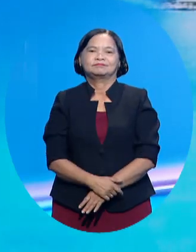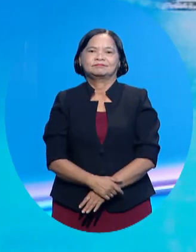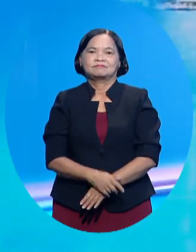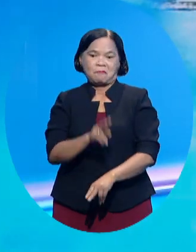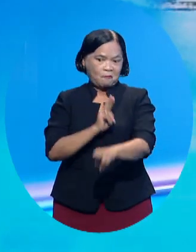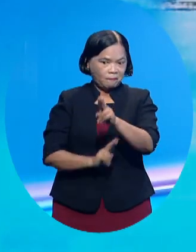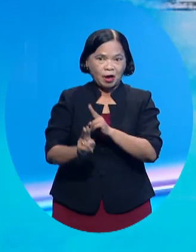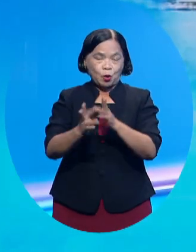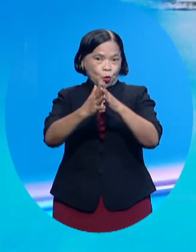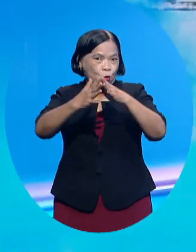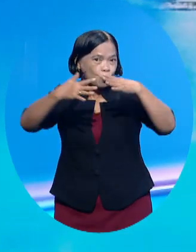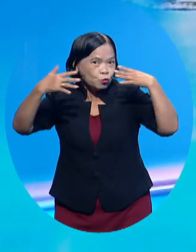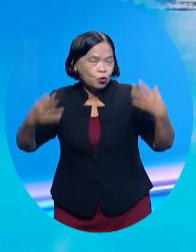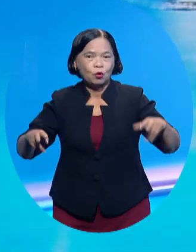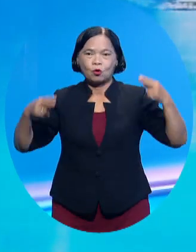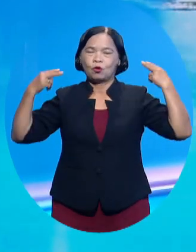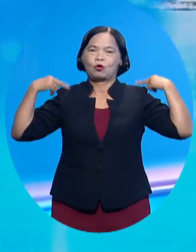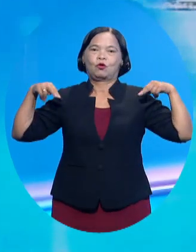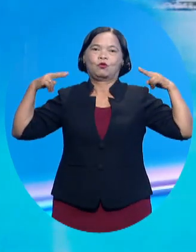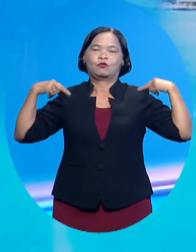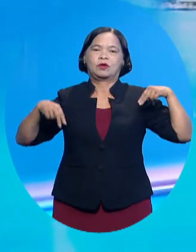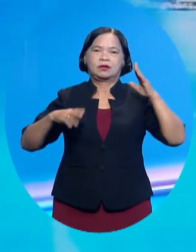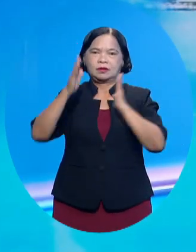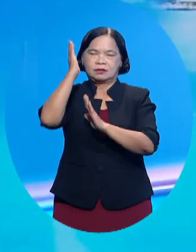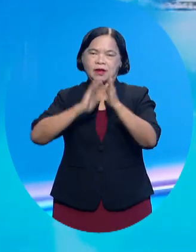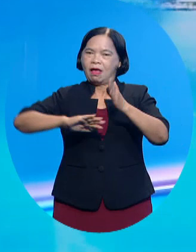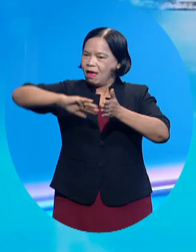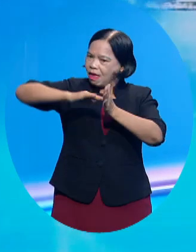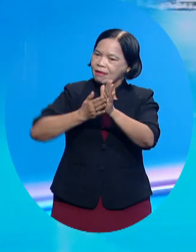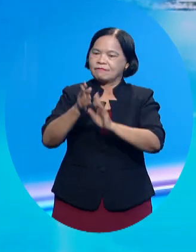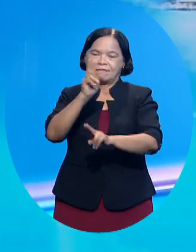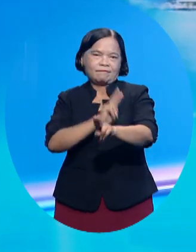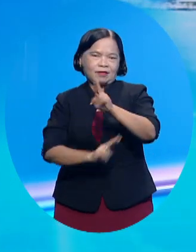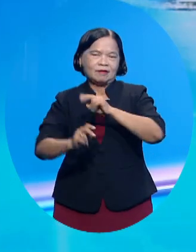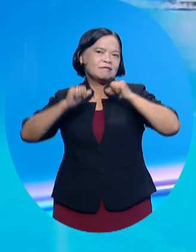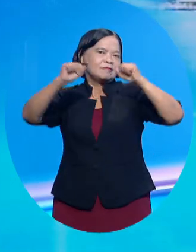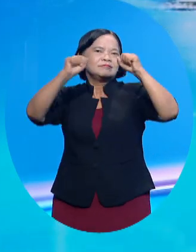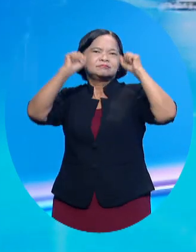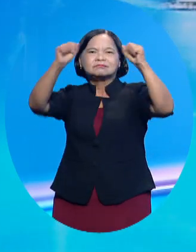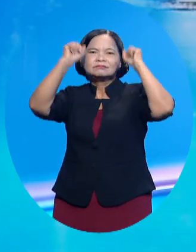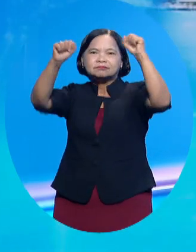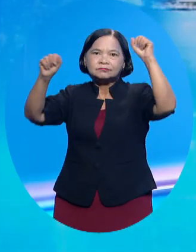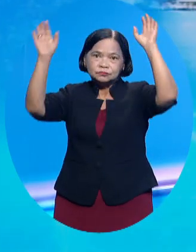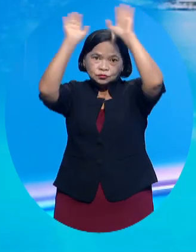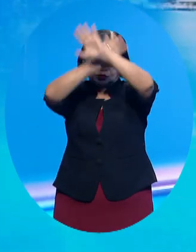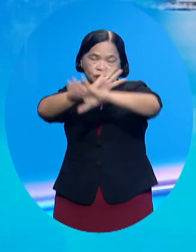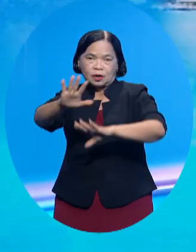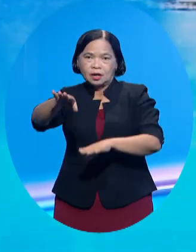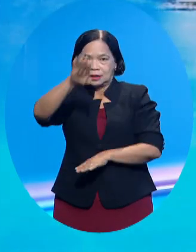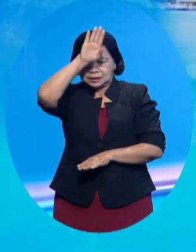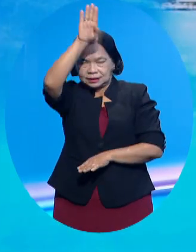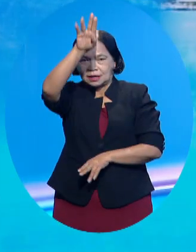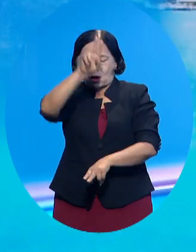Còn tại Pháp, hàng chục ngàn cảnh sát đã được triển khai tại các thành phố trên khắp nước Pháp khi các cuộc biểu tình kéo dài sang đêm thứ Năm. Tổng thống